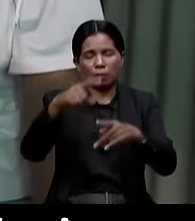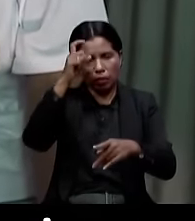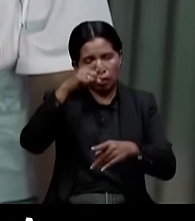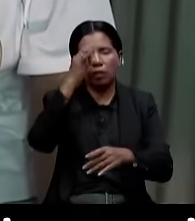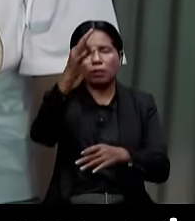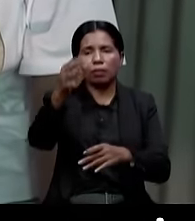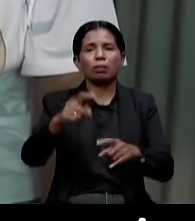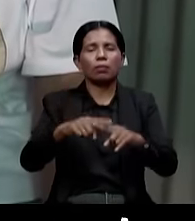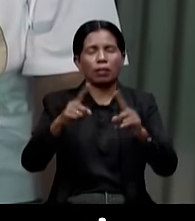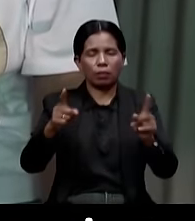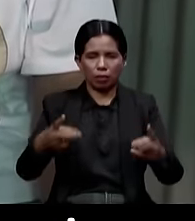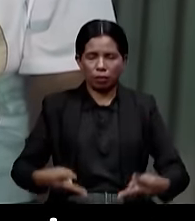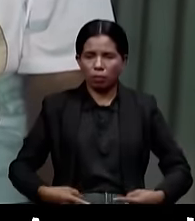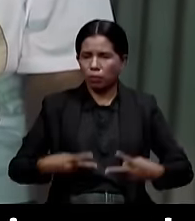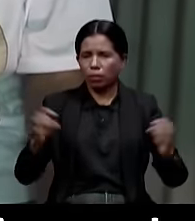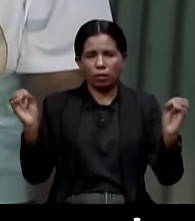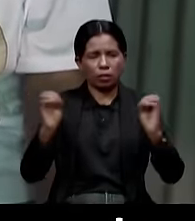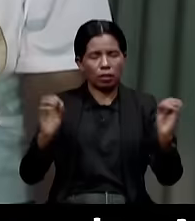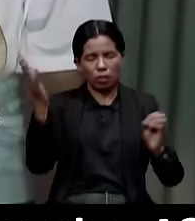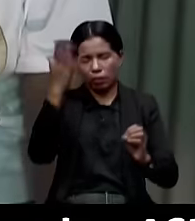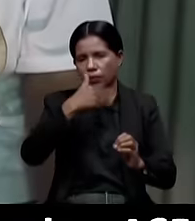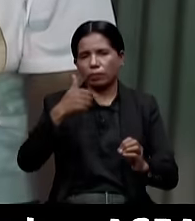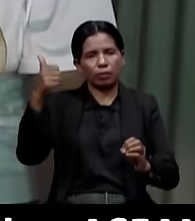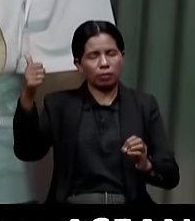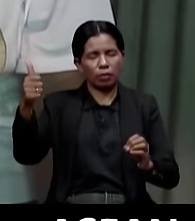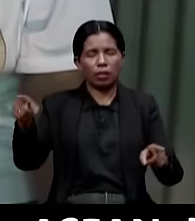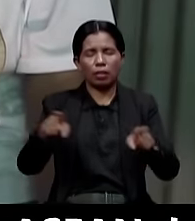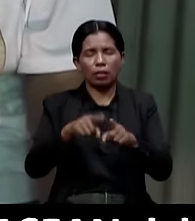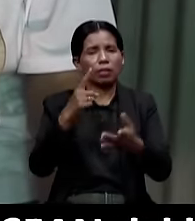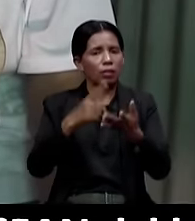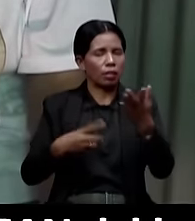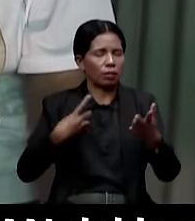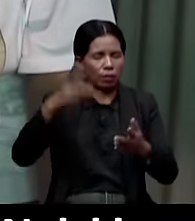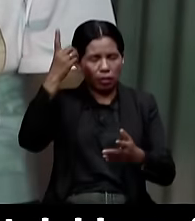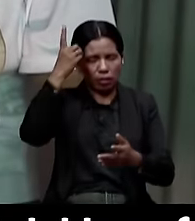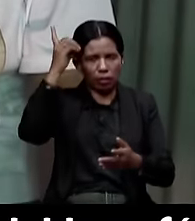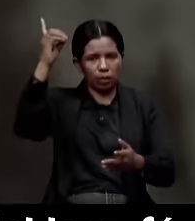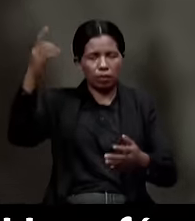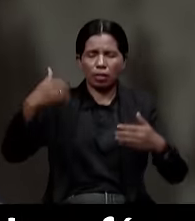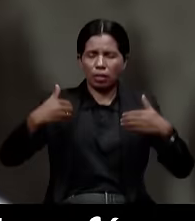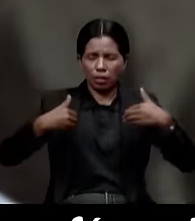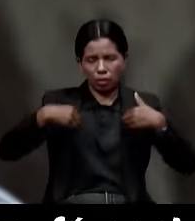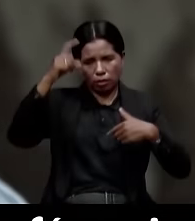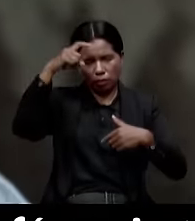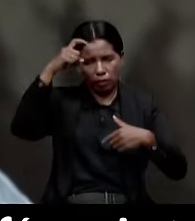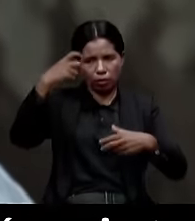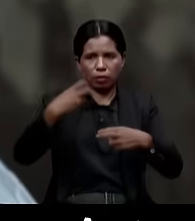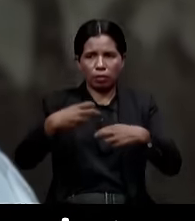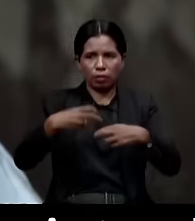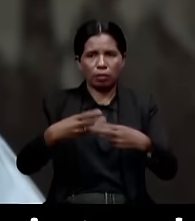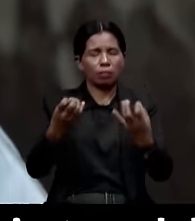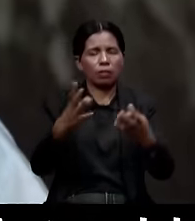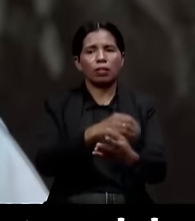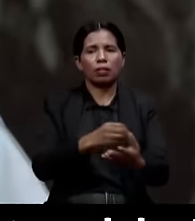a realidade moris la furak, hanesan saída mak ita imagina, tamba sempre iha desafio no dificuldade wai wain,